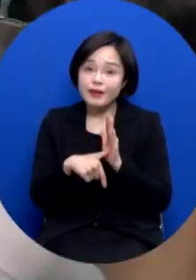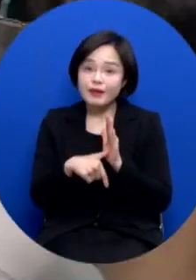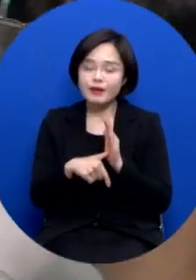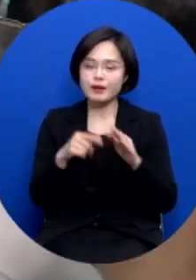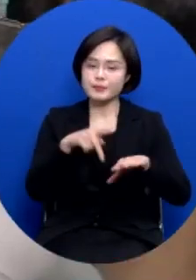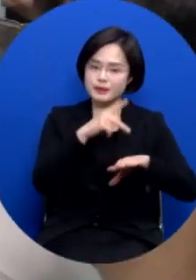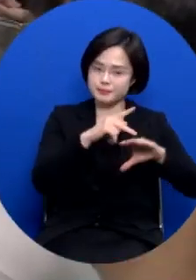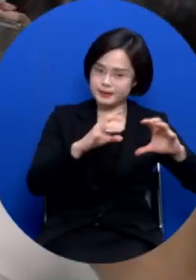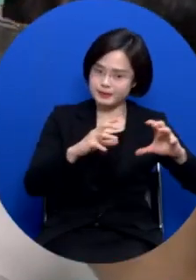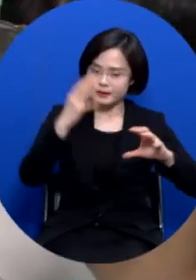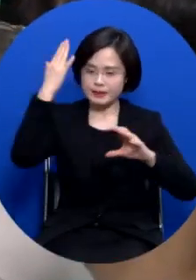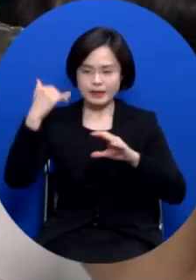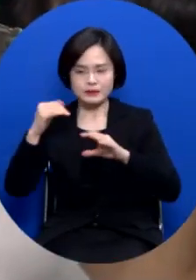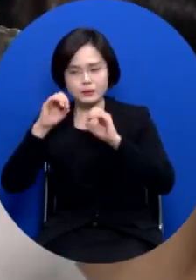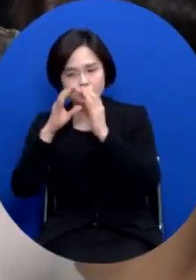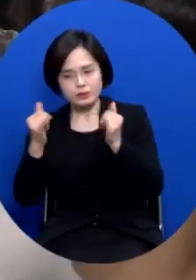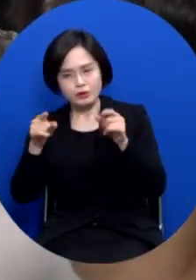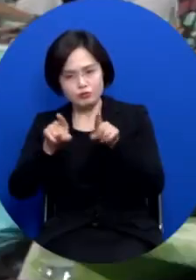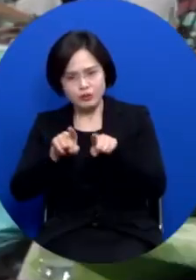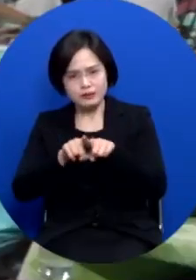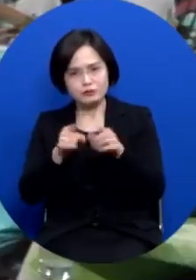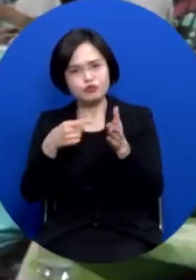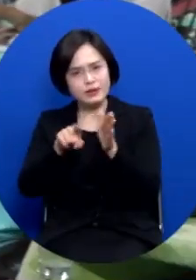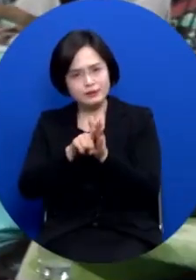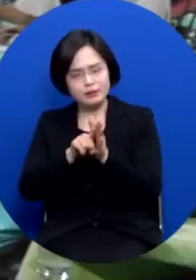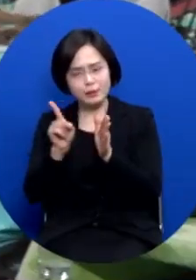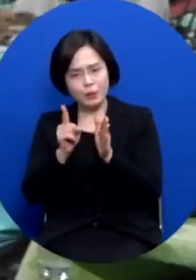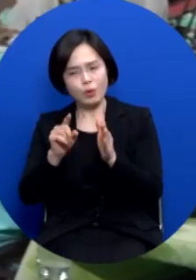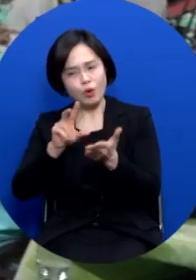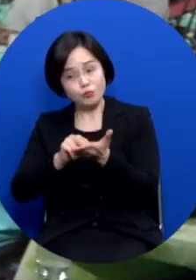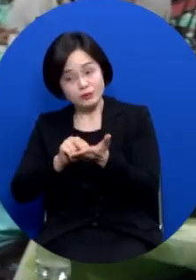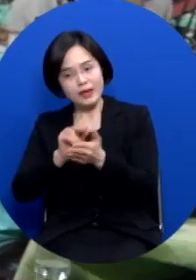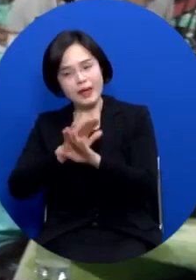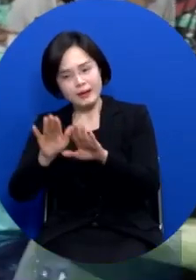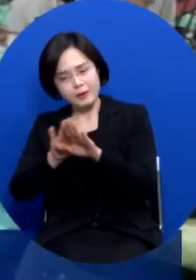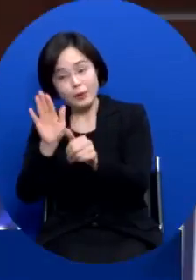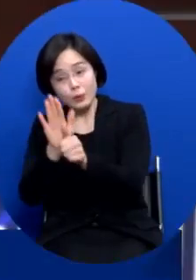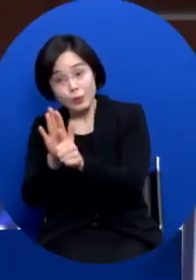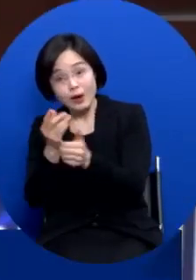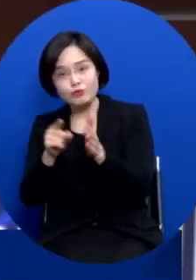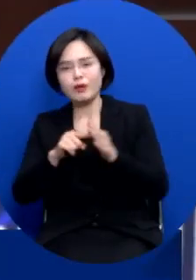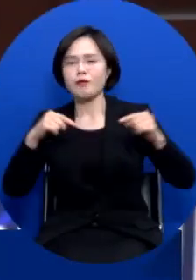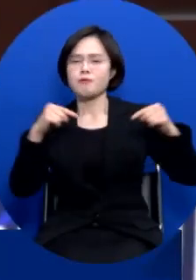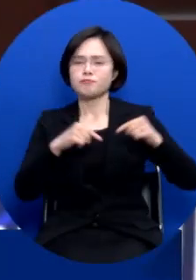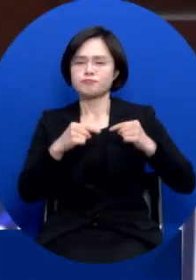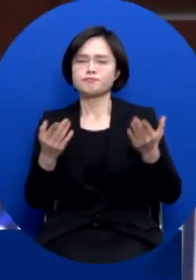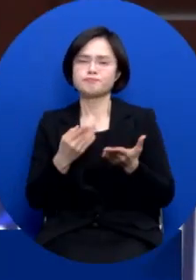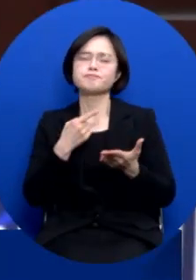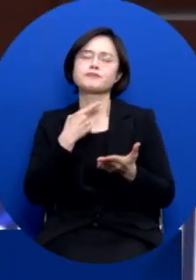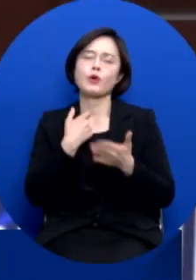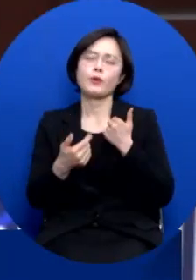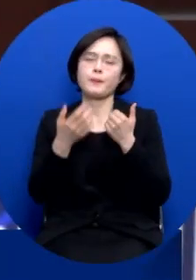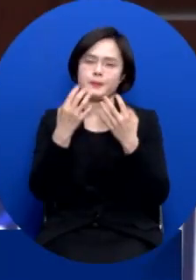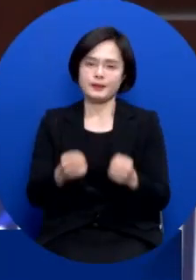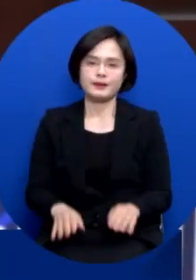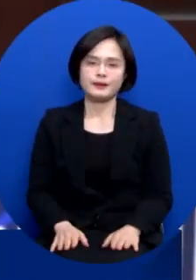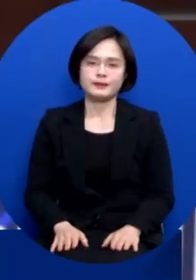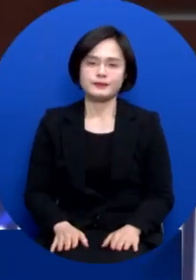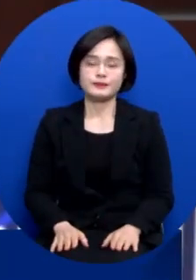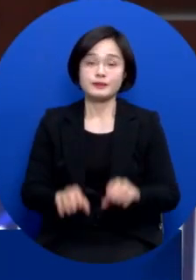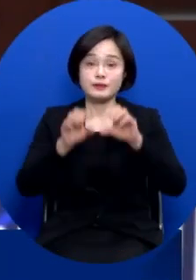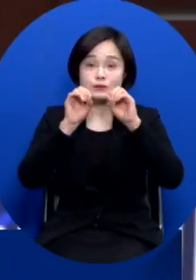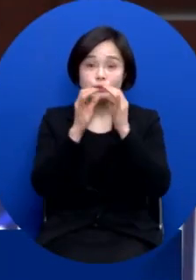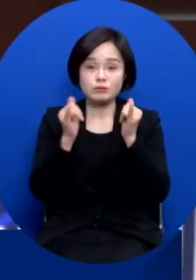문제들을 협상하며 선교 사회의 어려움들을 도와왔습니다. 선교를 하시는 분들이 굉장히 해외에 많이 있는데 아무래도